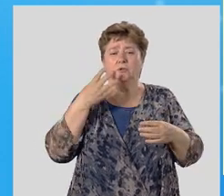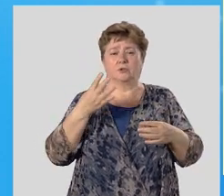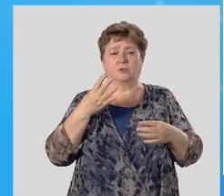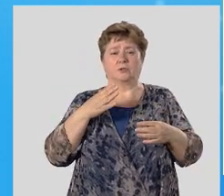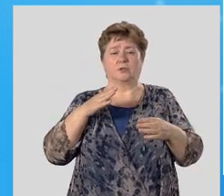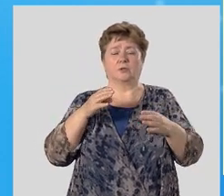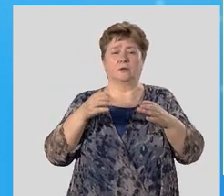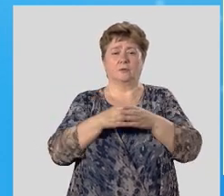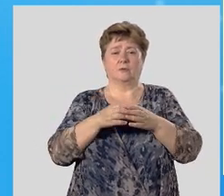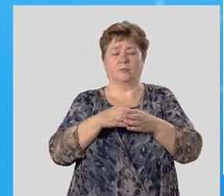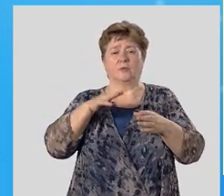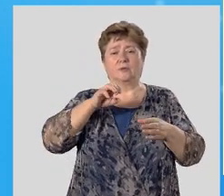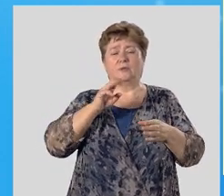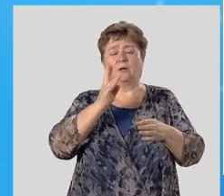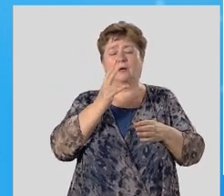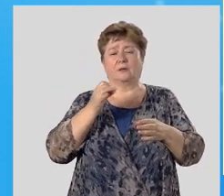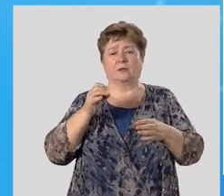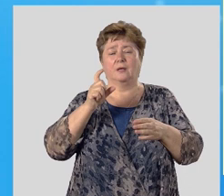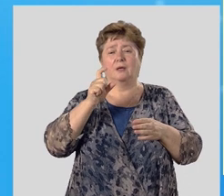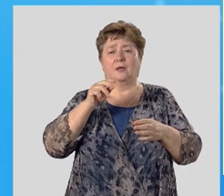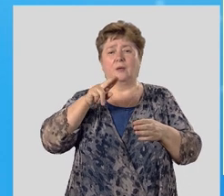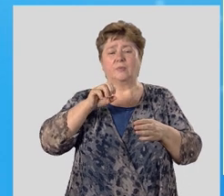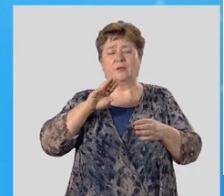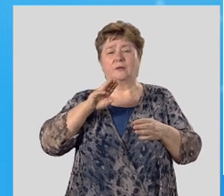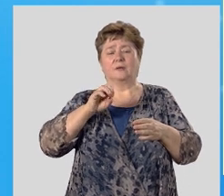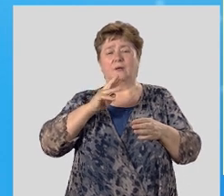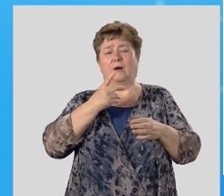четыре типа тканей: эпителиальные,